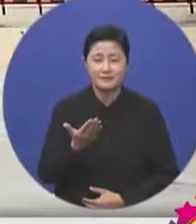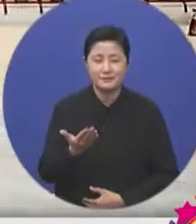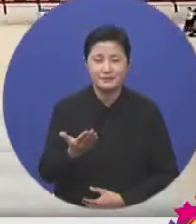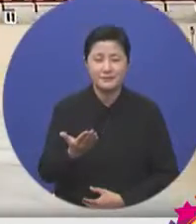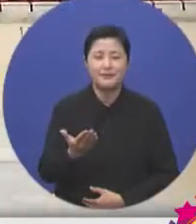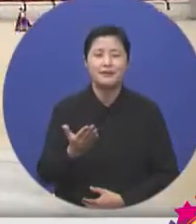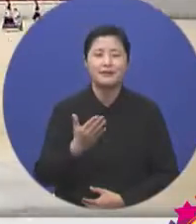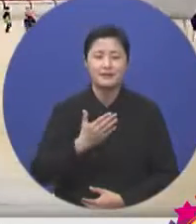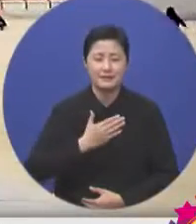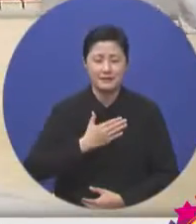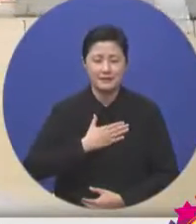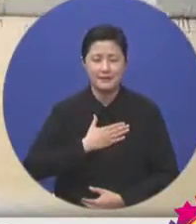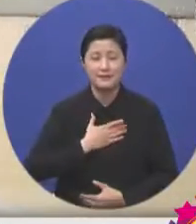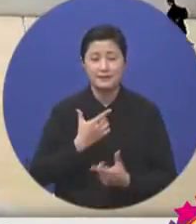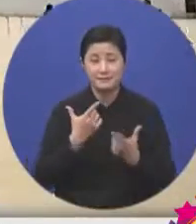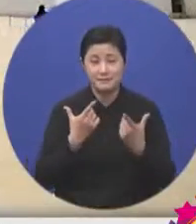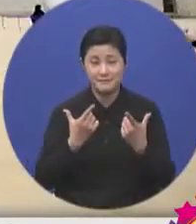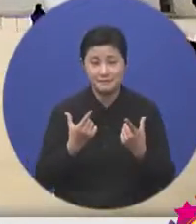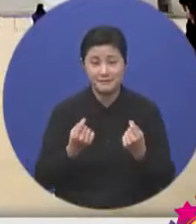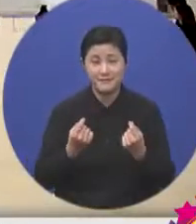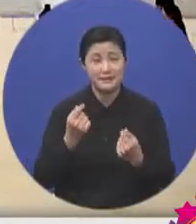받은 너와 나